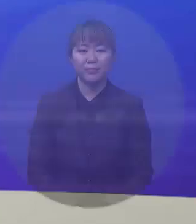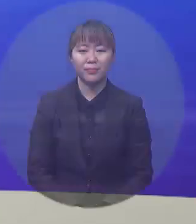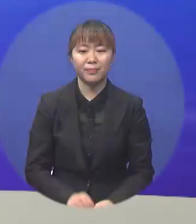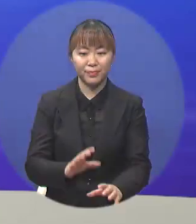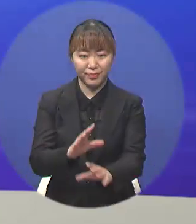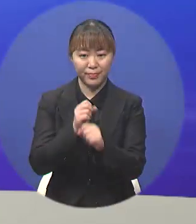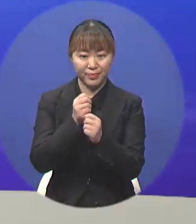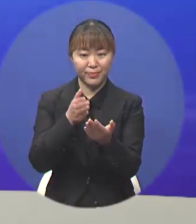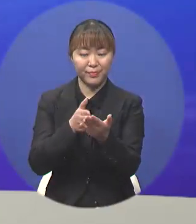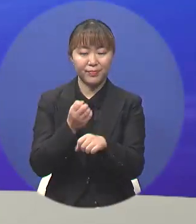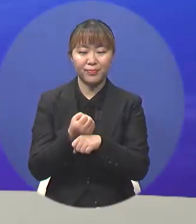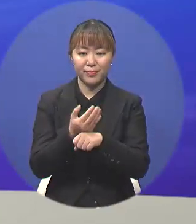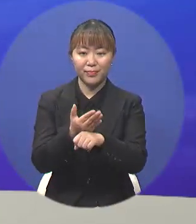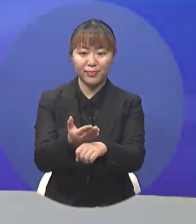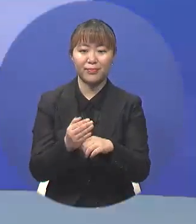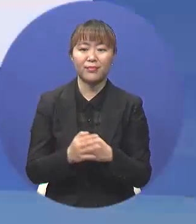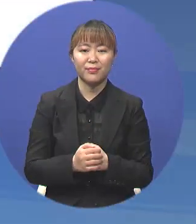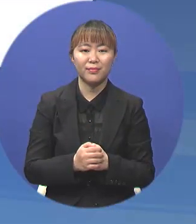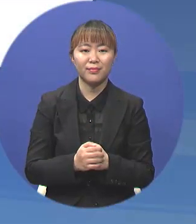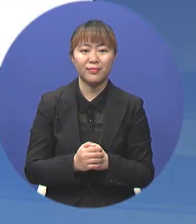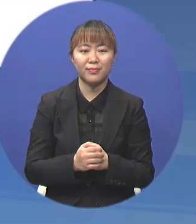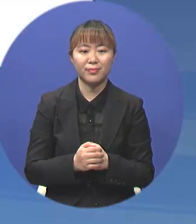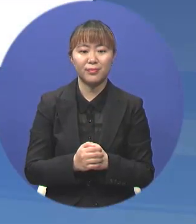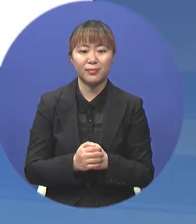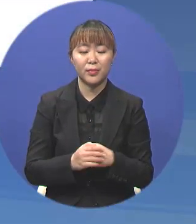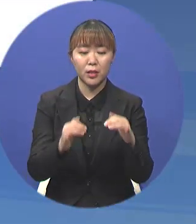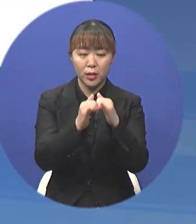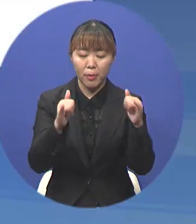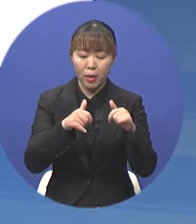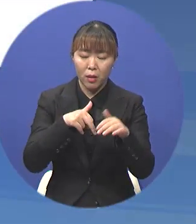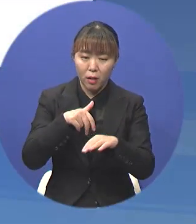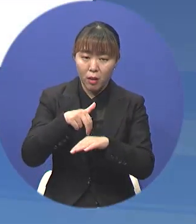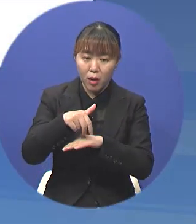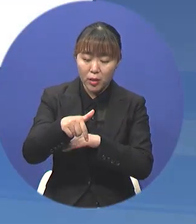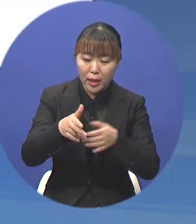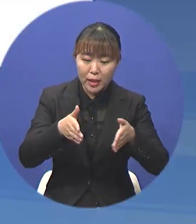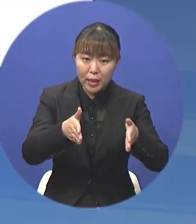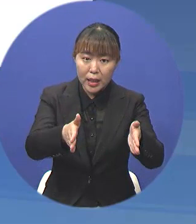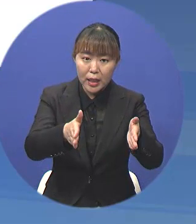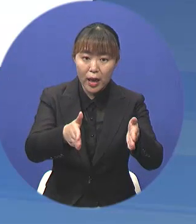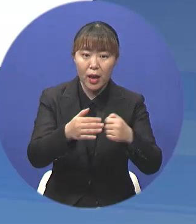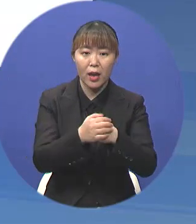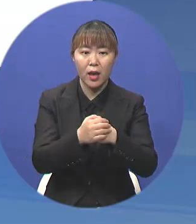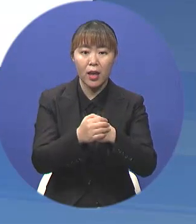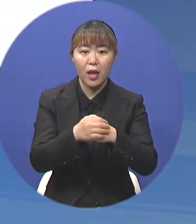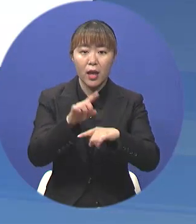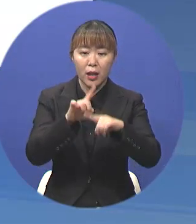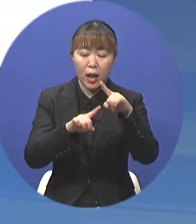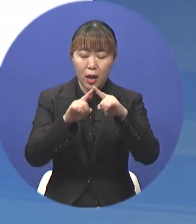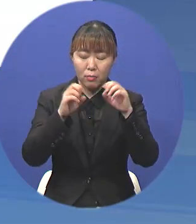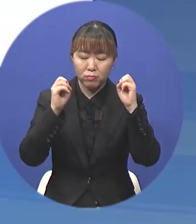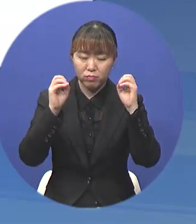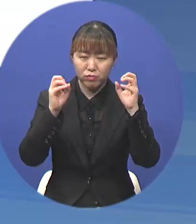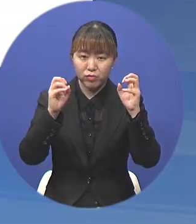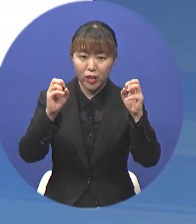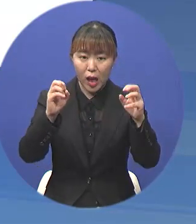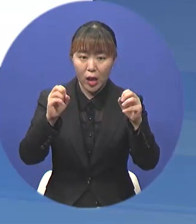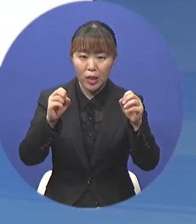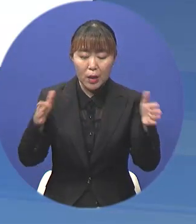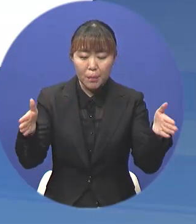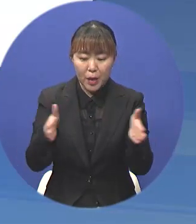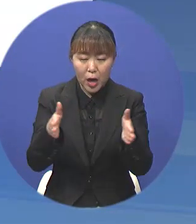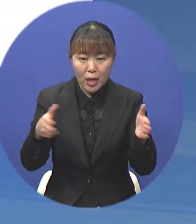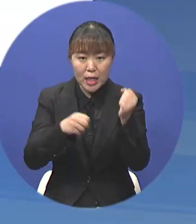계속해서 간추린 소식 전해드립니다. 사람이 걸어다니는 인도에 가로수 등을 제외한 보행자 통행에만 적용되는